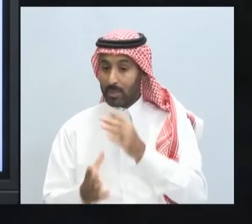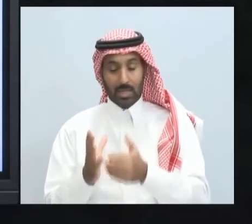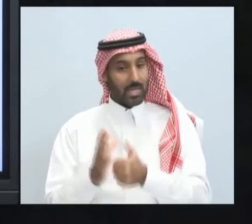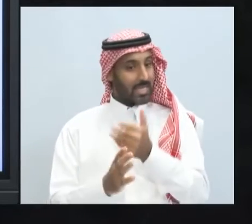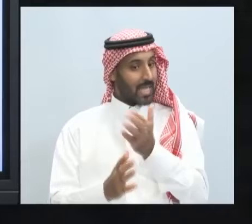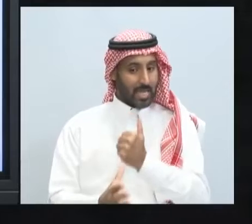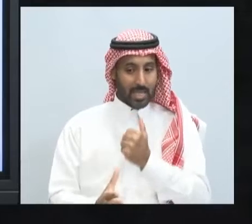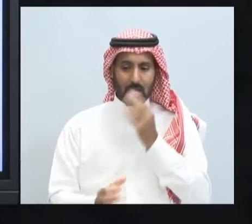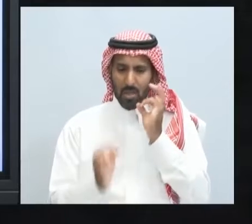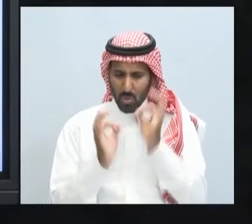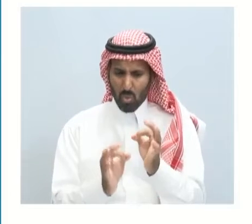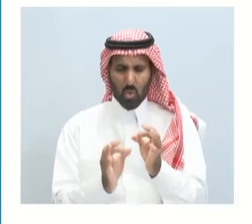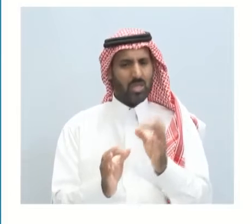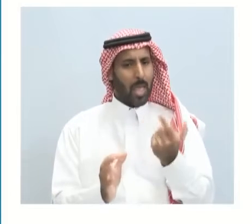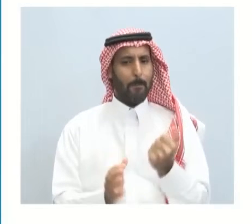تحديد